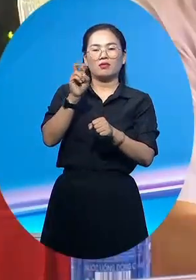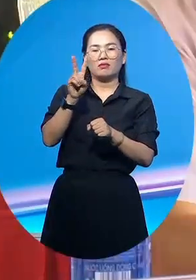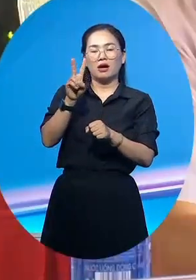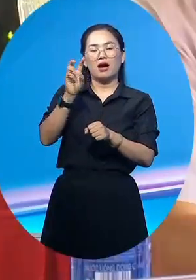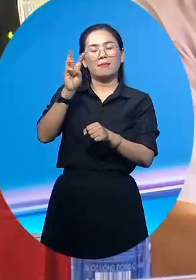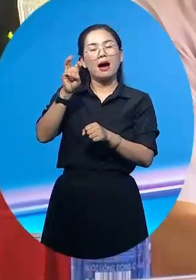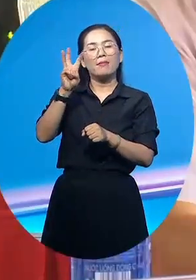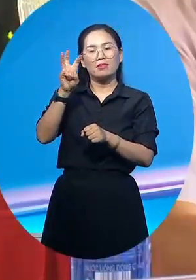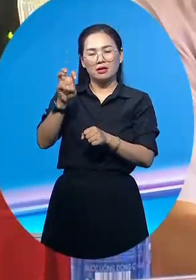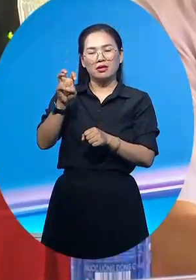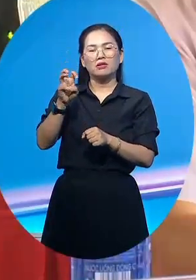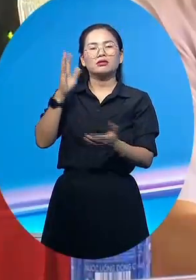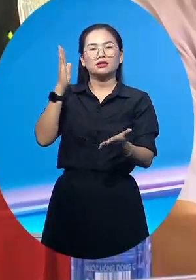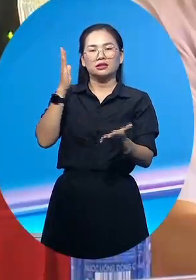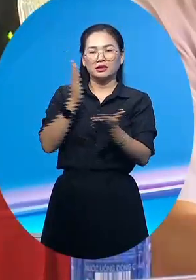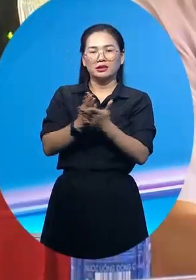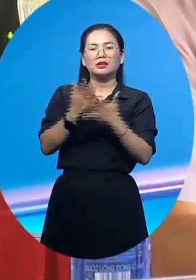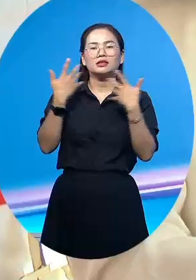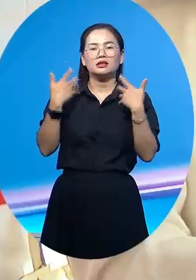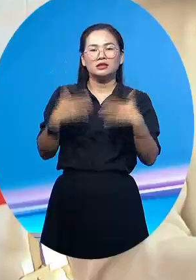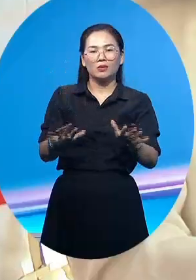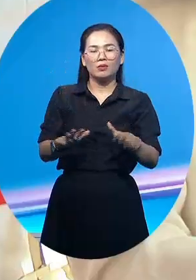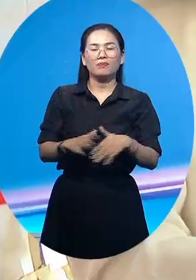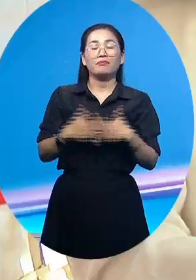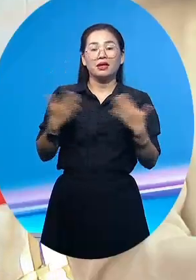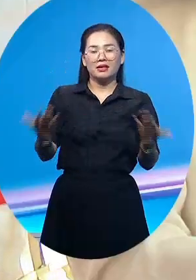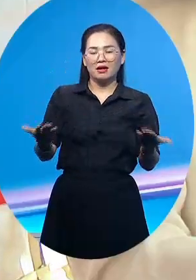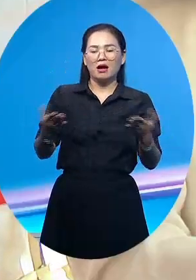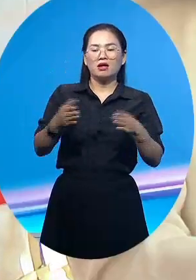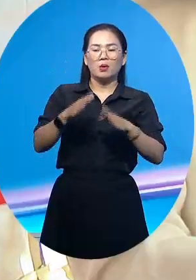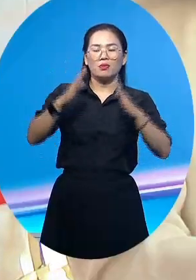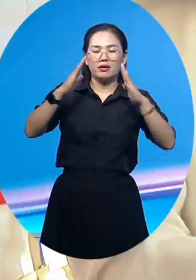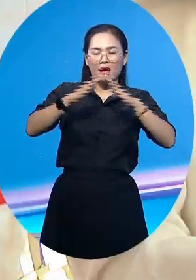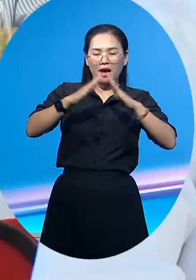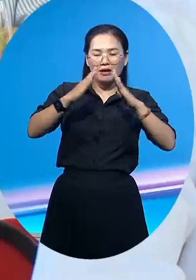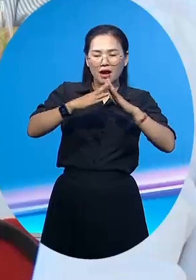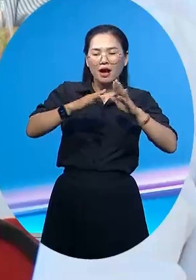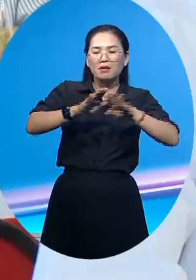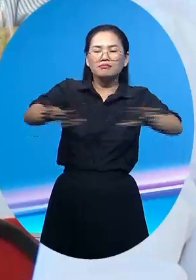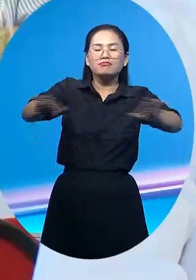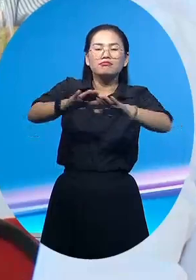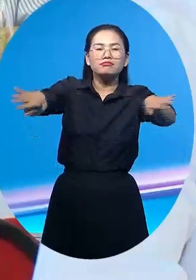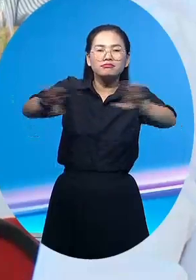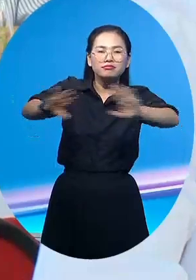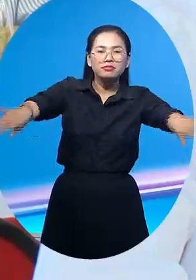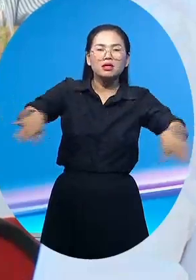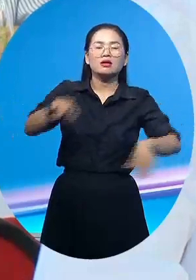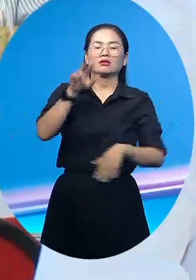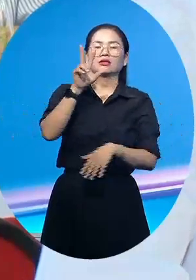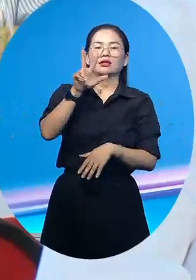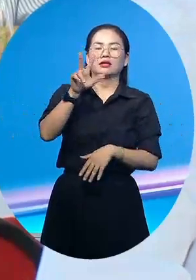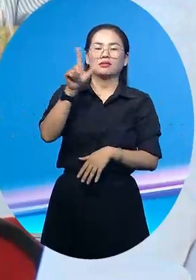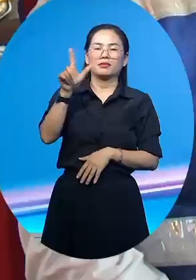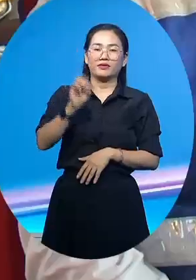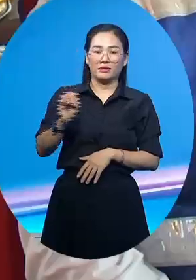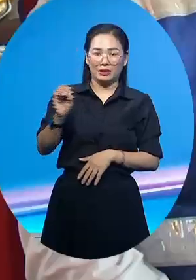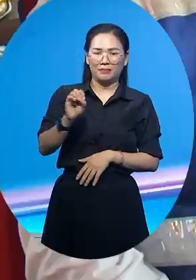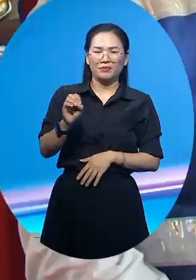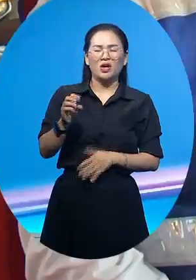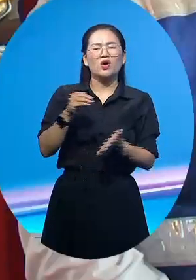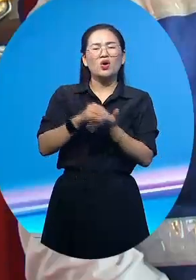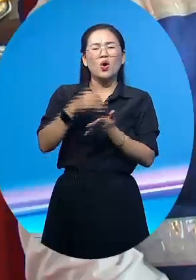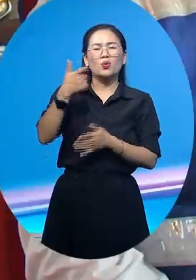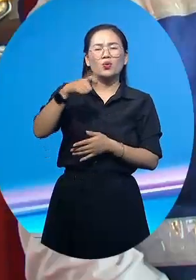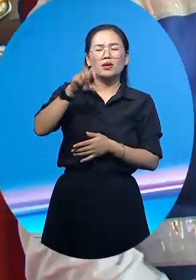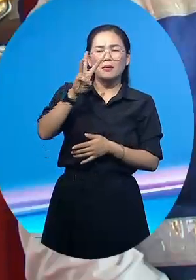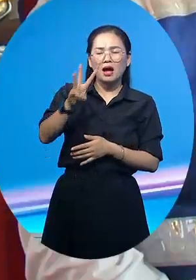công tác giải phóng mặt bằng toàn dự án đến nay đã gần 87% hiện đang gặp một số vướng mắc tại quận 3 liên quan đến đơn giá bồi